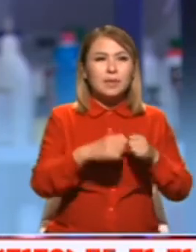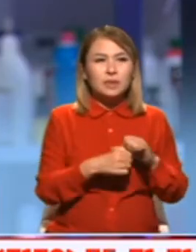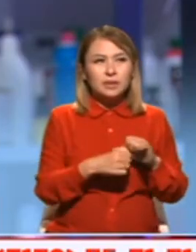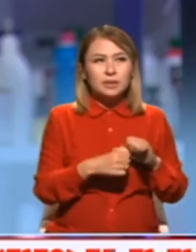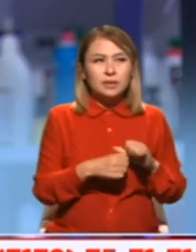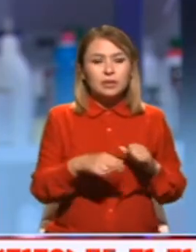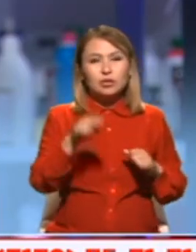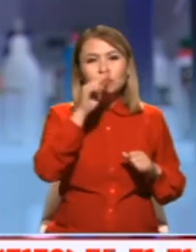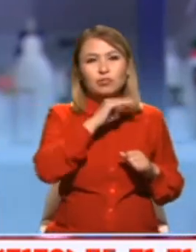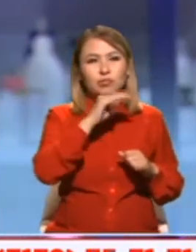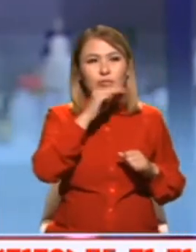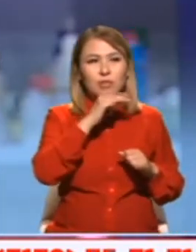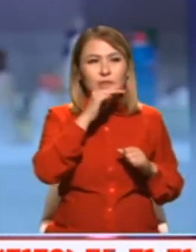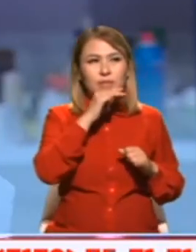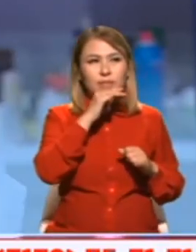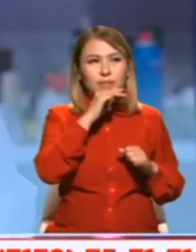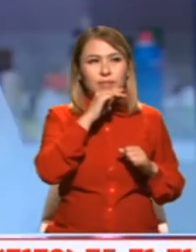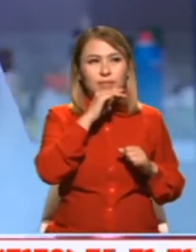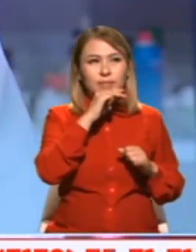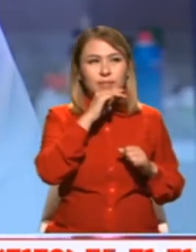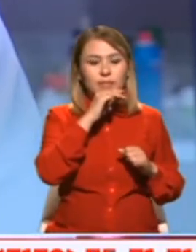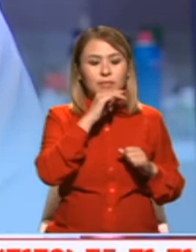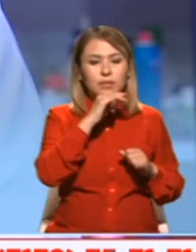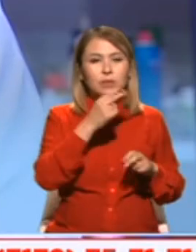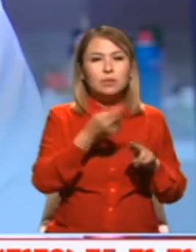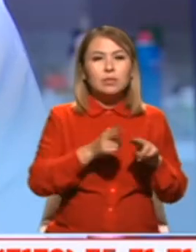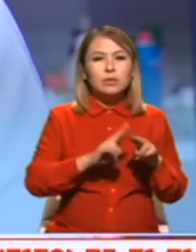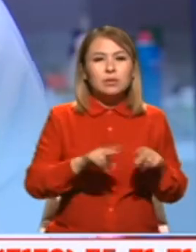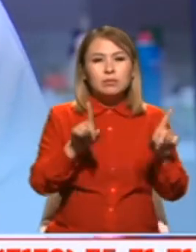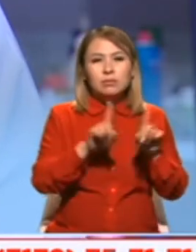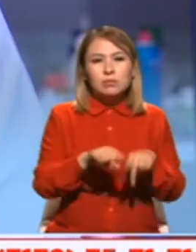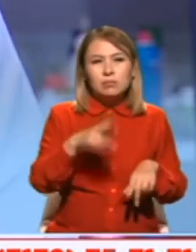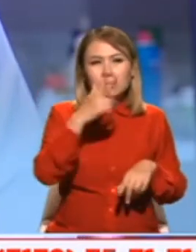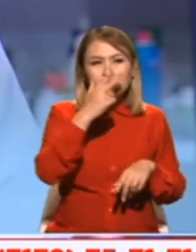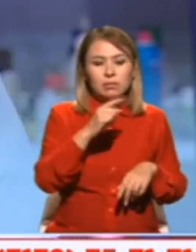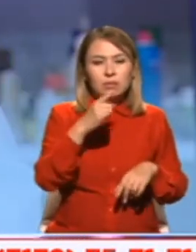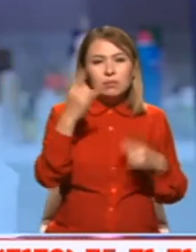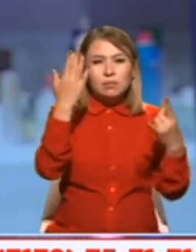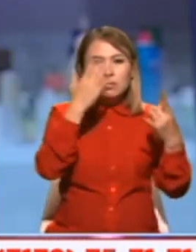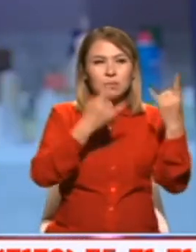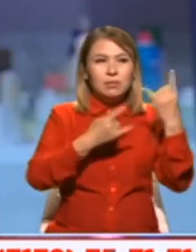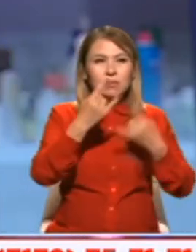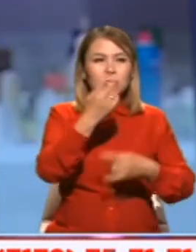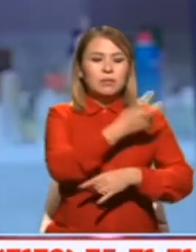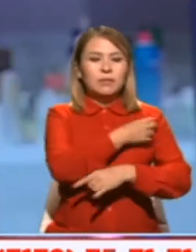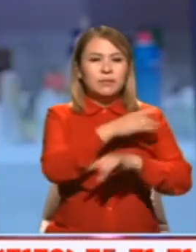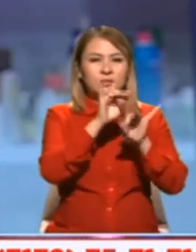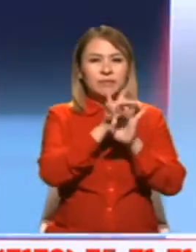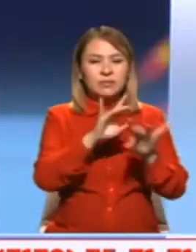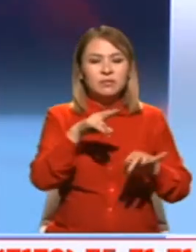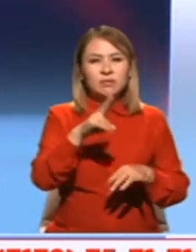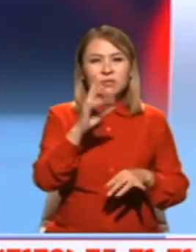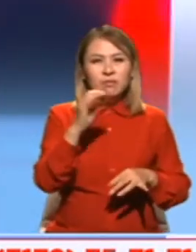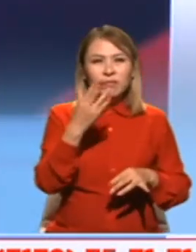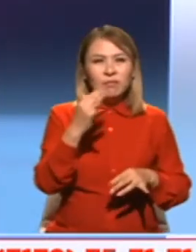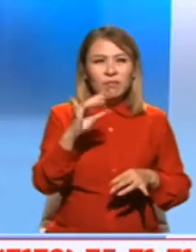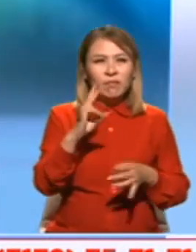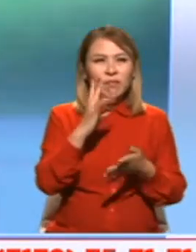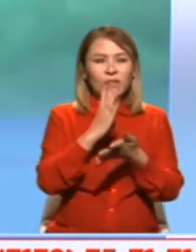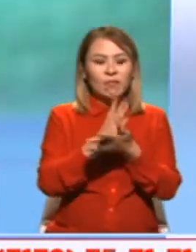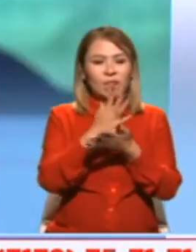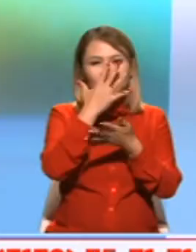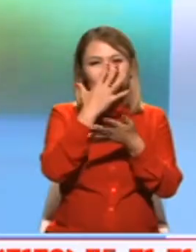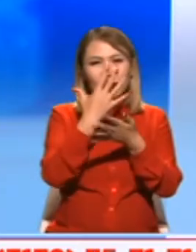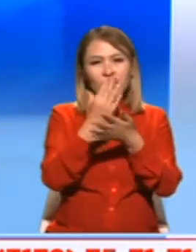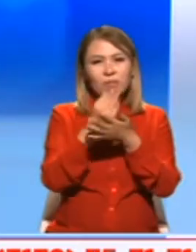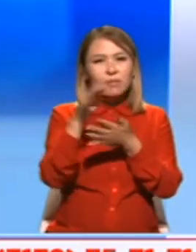яғни шаймен отырады. Ал енді бұл жерде әдет деп айтқан себебіміз жаңада теледәрігердің бағдарламасында да айтып кетті, кофеин бар деп құрамында.